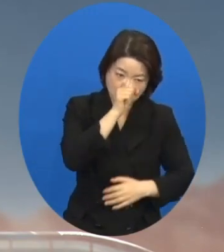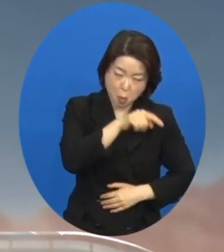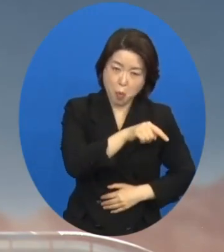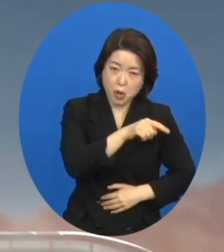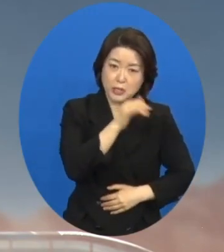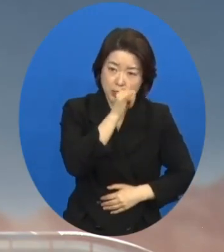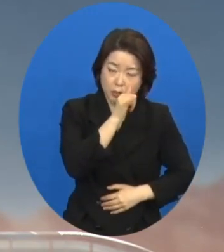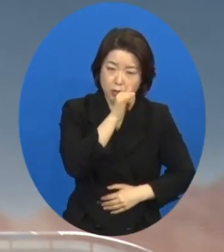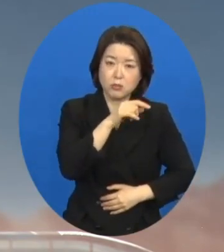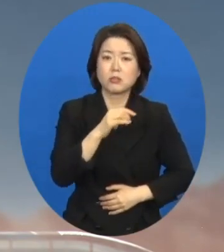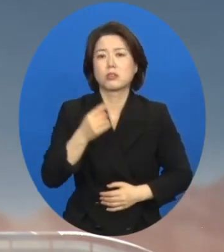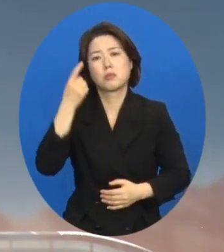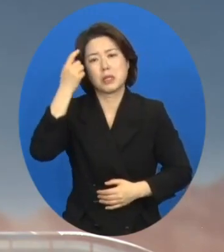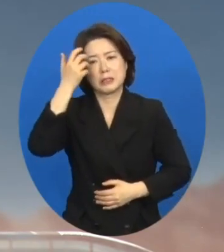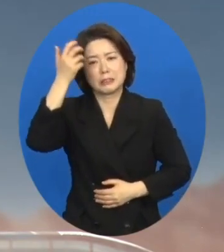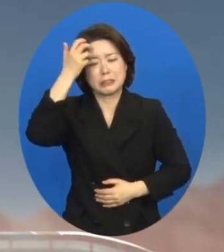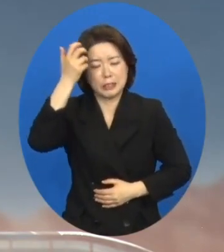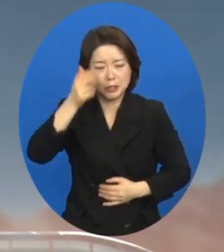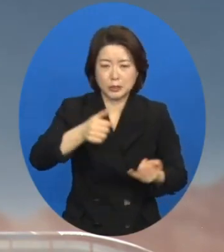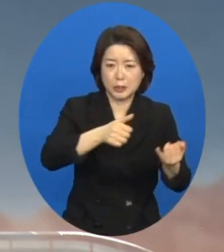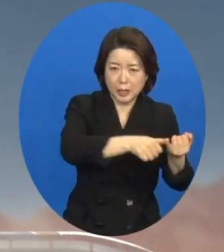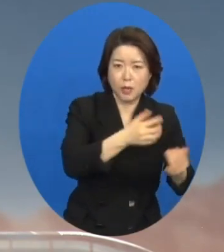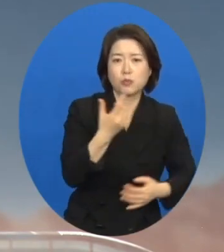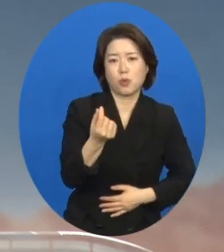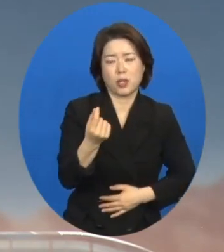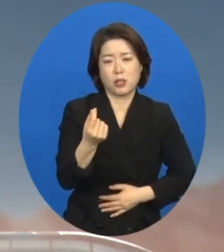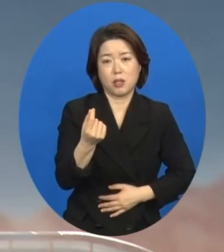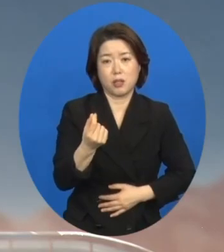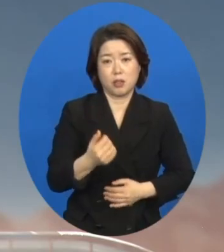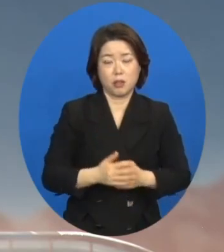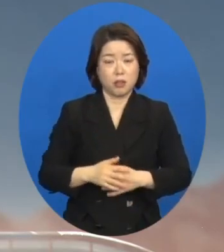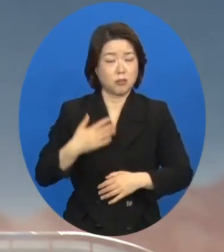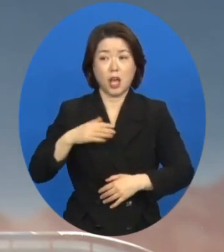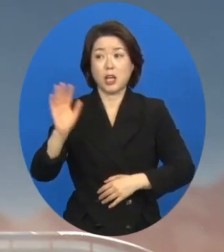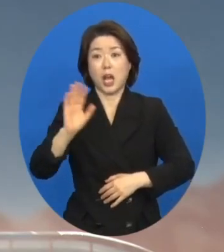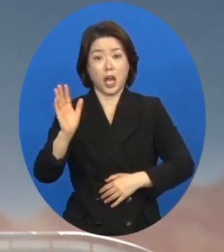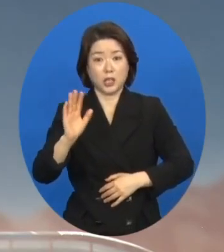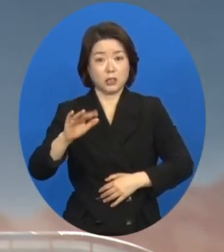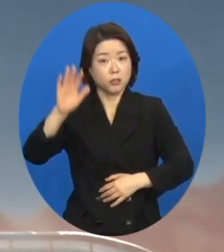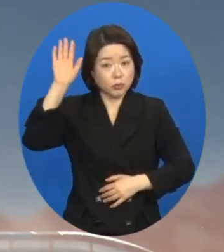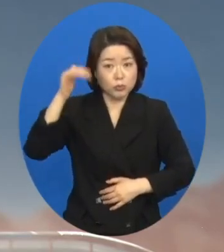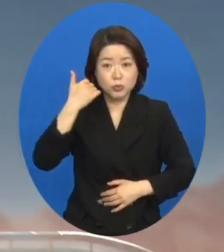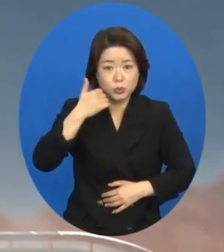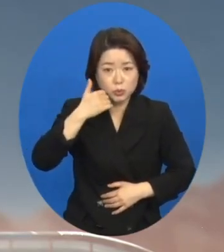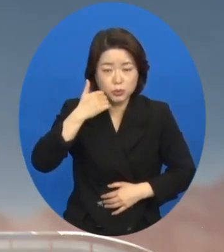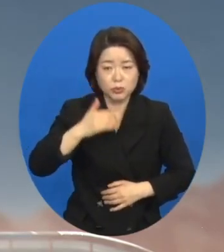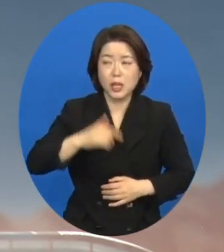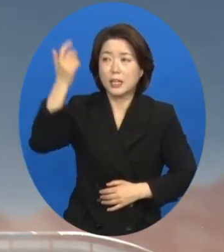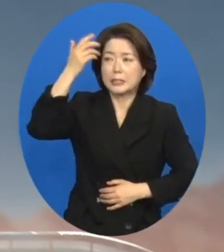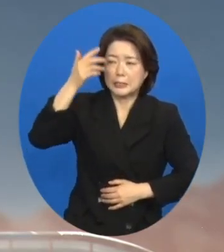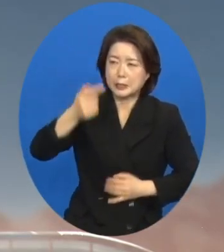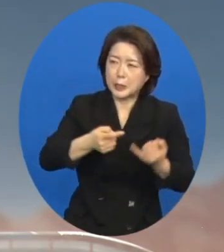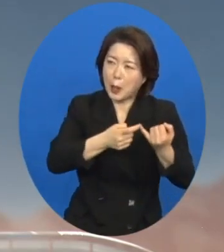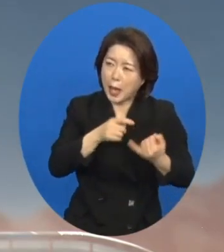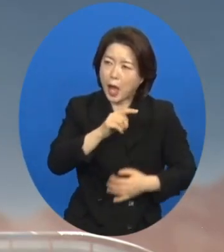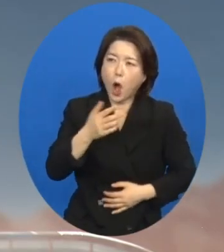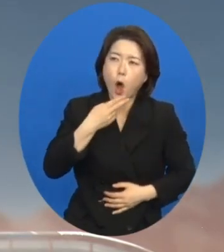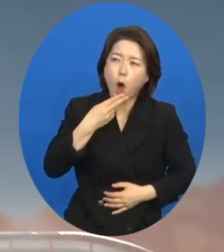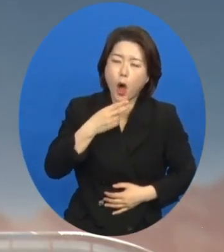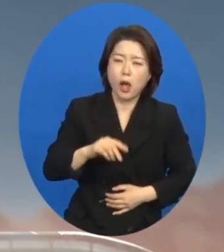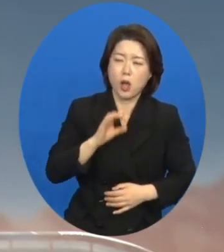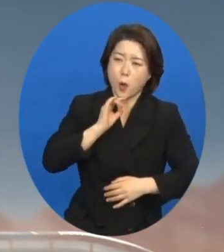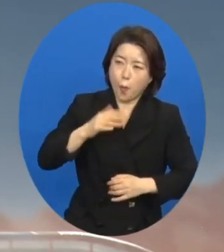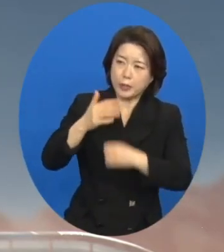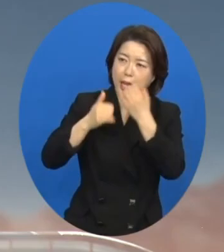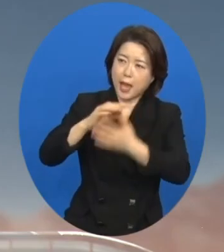사랑해서 영적인 가늠한 거. 여러분, 나는 예외다. 한번 손 들어보세요. 나는 영적 가늠한 적 없다. 나는 오직 하나님만